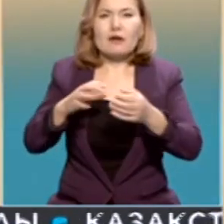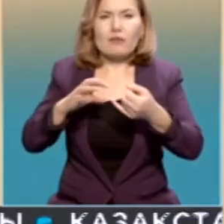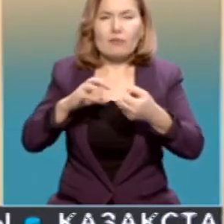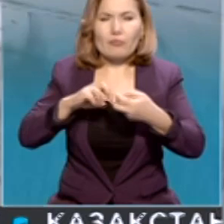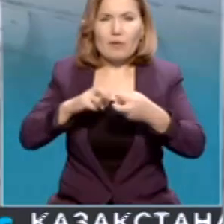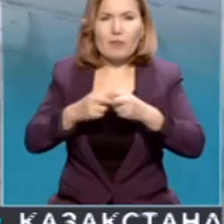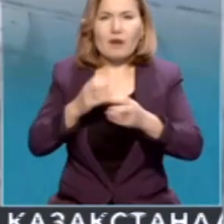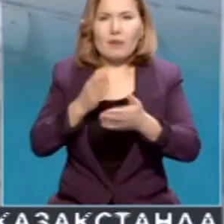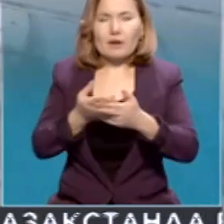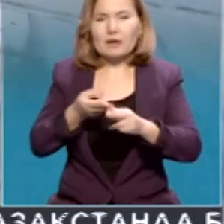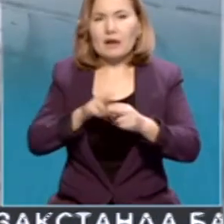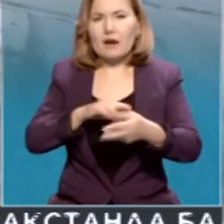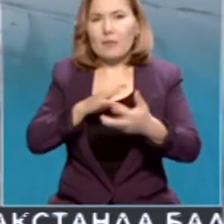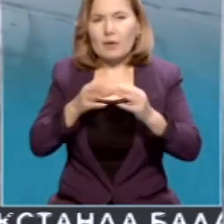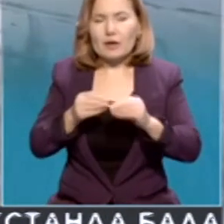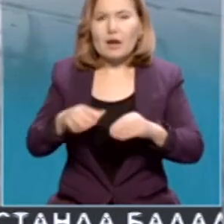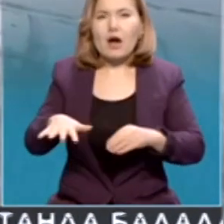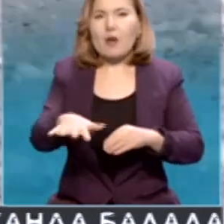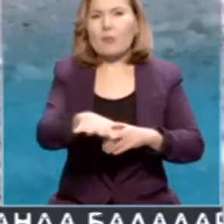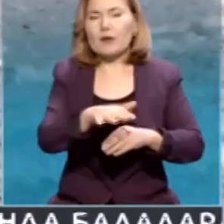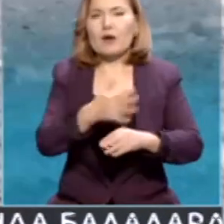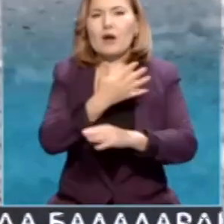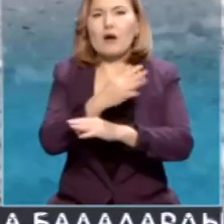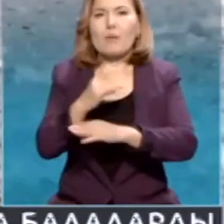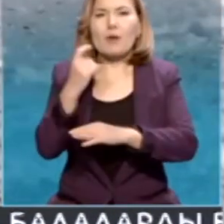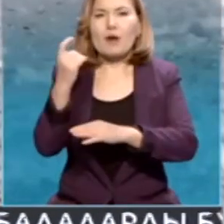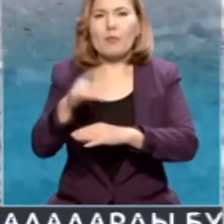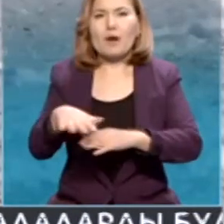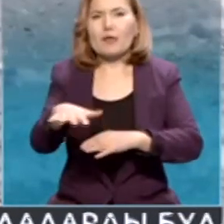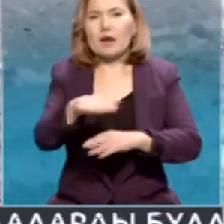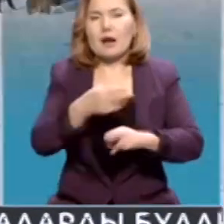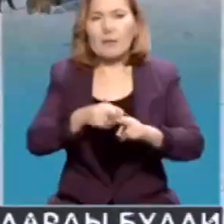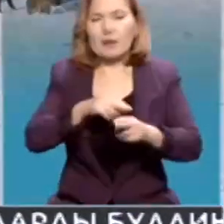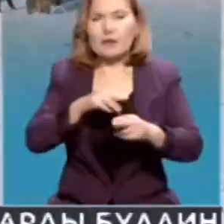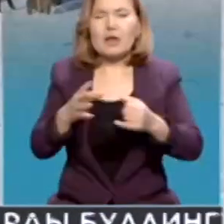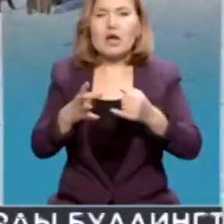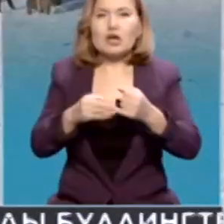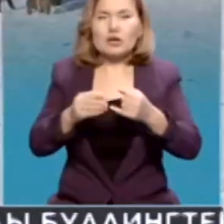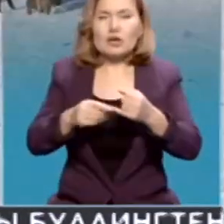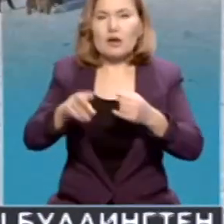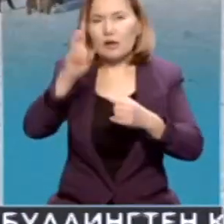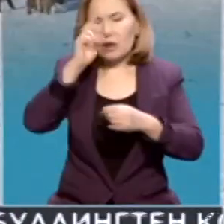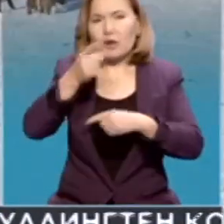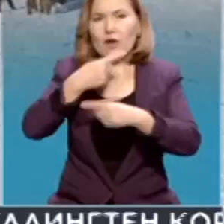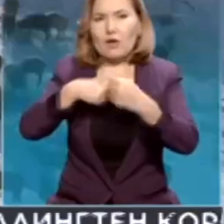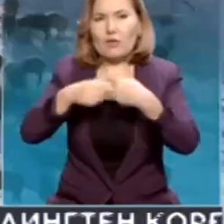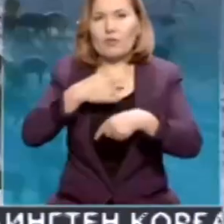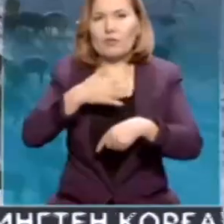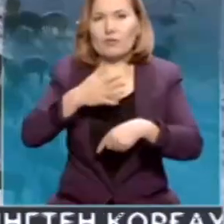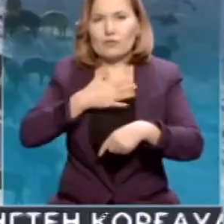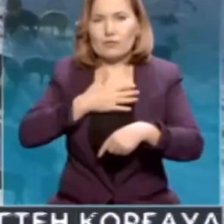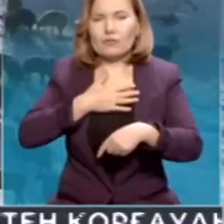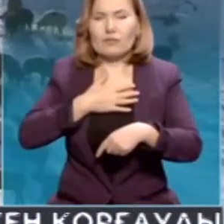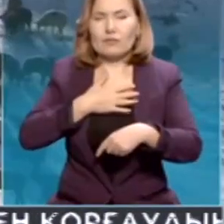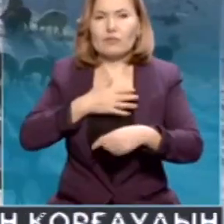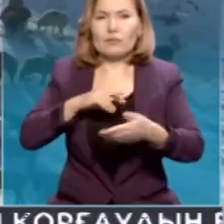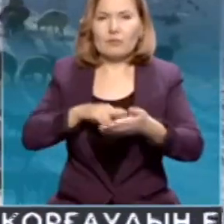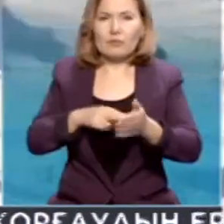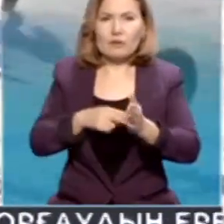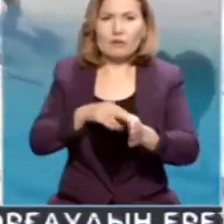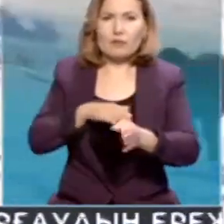салаға жауапты басқарма мамандары өңірдегі орман шаруашылықтарының аумағындағы алқаптарды шаруаларға рәсімдеп жатыр.